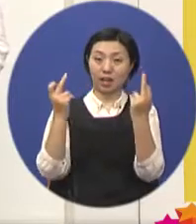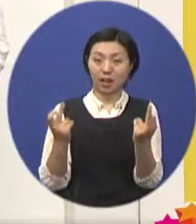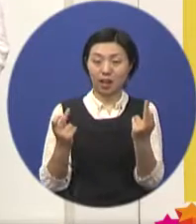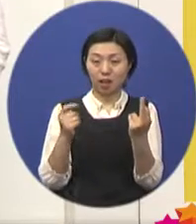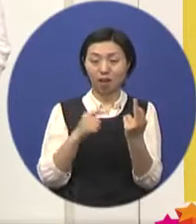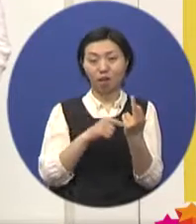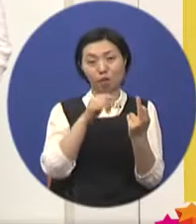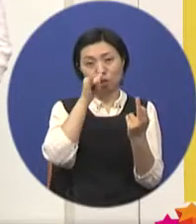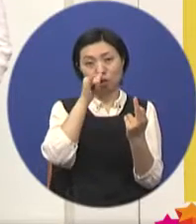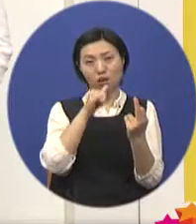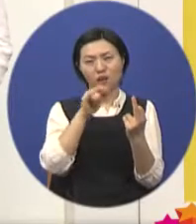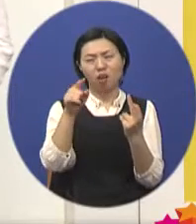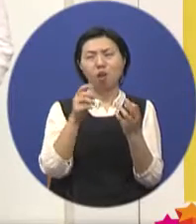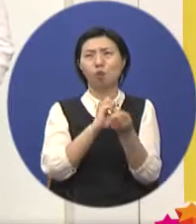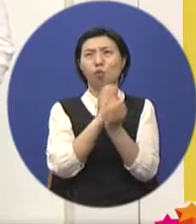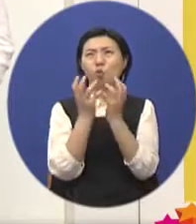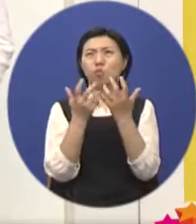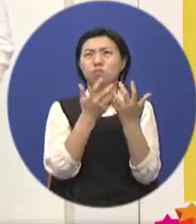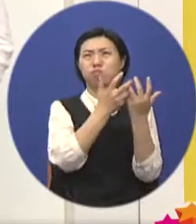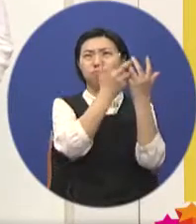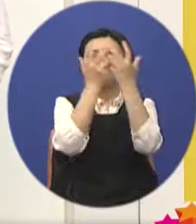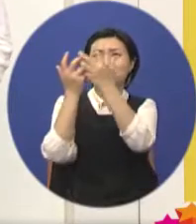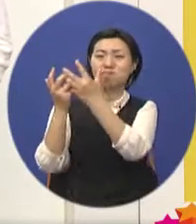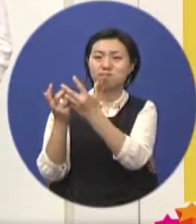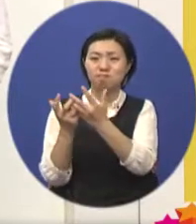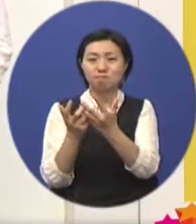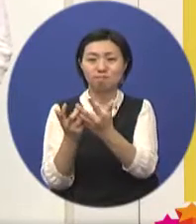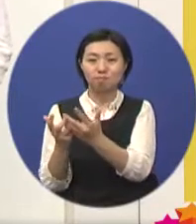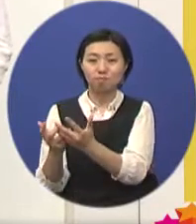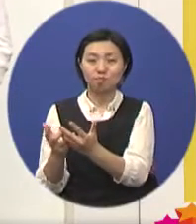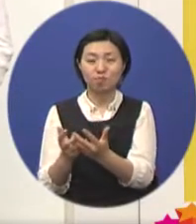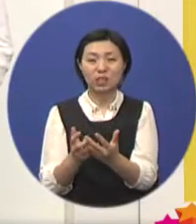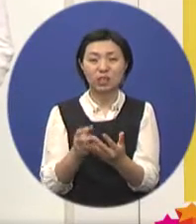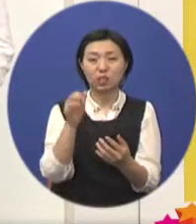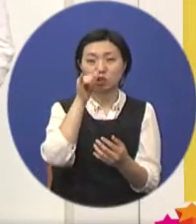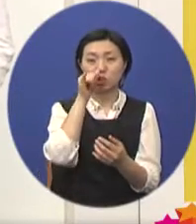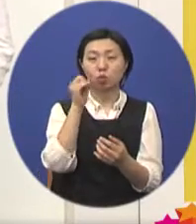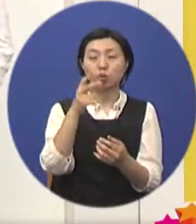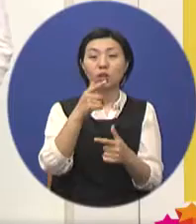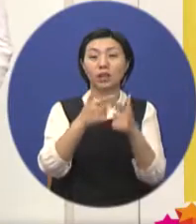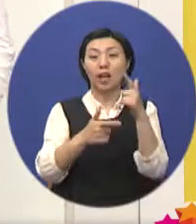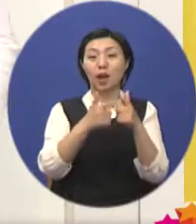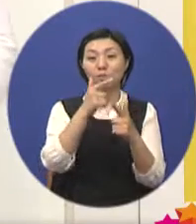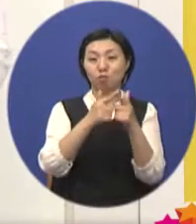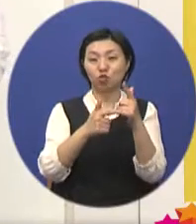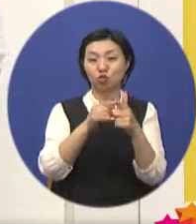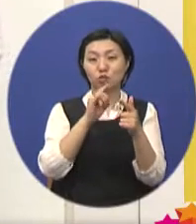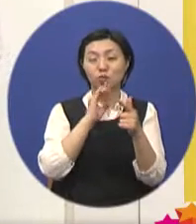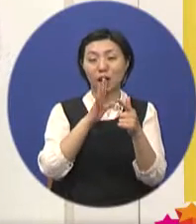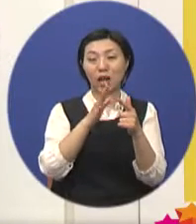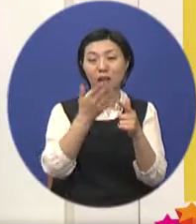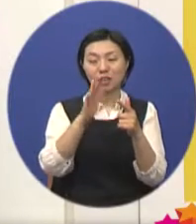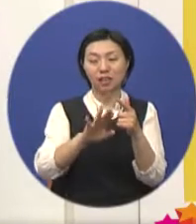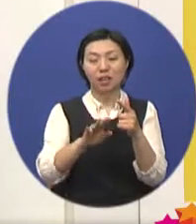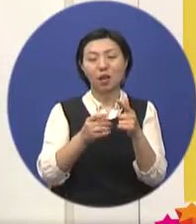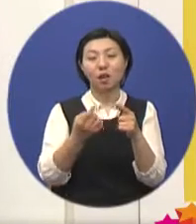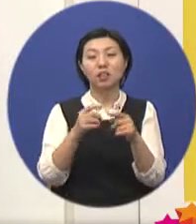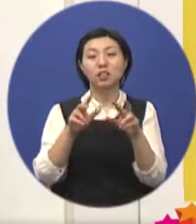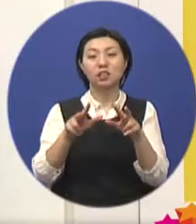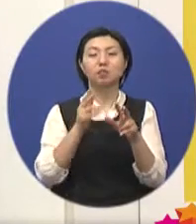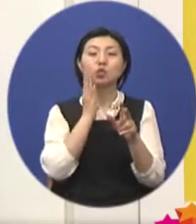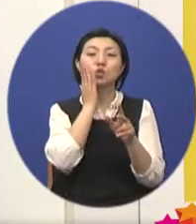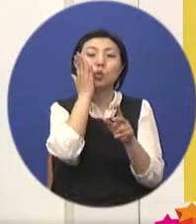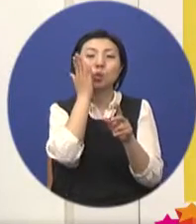오면서 보니까 막 꽃의 물결이에요. 꽃의 물결. 그리고 이제 그 나무 가지만 있던데 이제 다 초록색으로